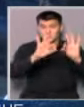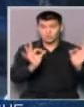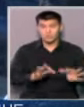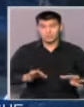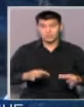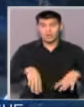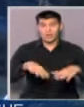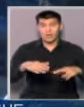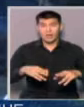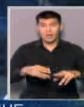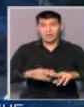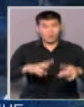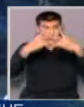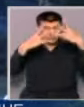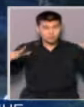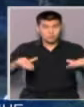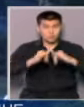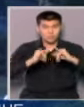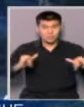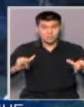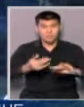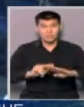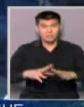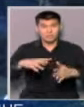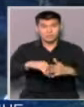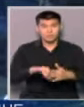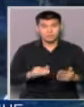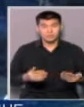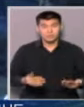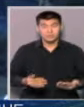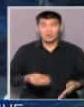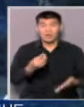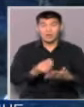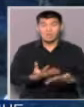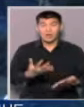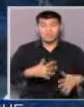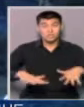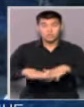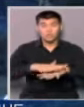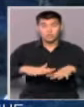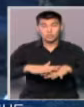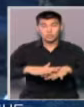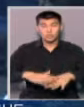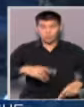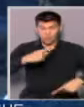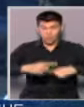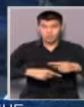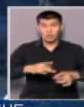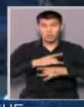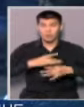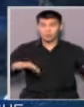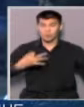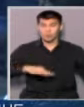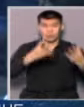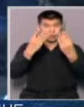ұлттық мәдениетін күретамырлығын бірі іспетті. Қымбатты жерлестер, ұлттық мереке домбыра